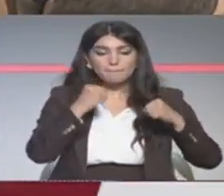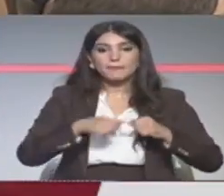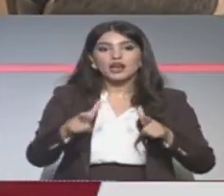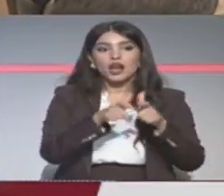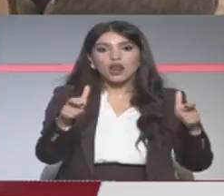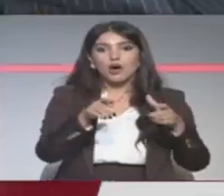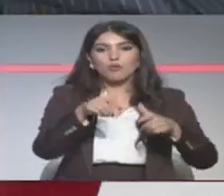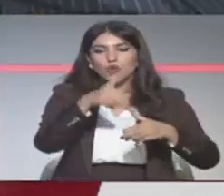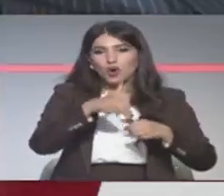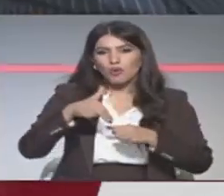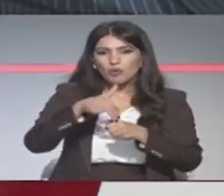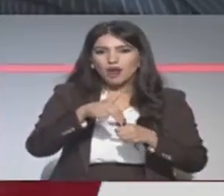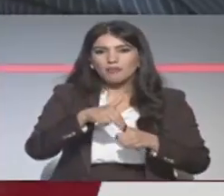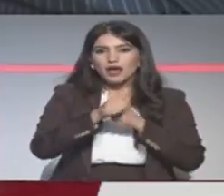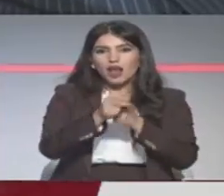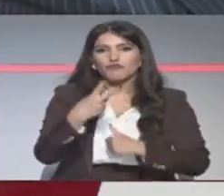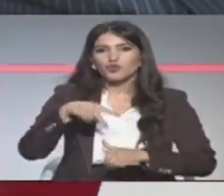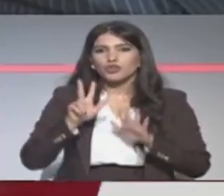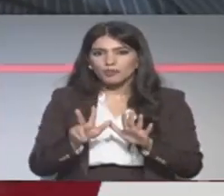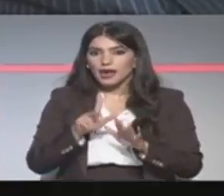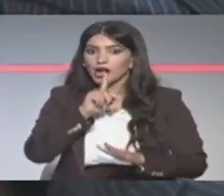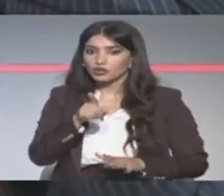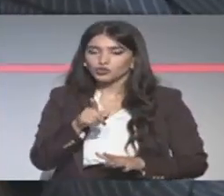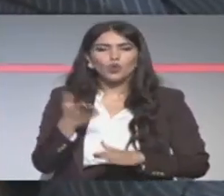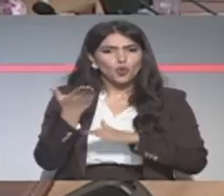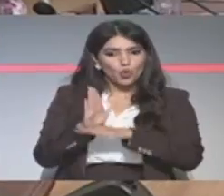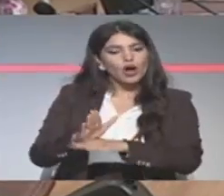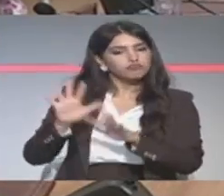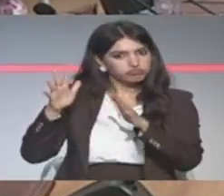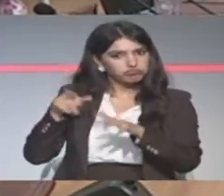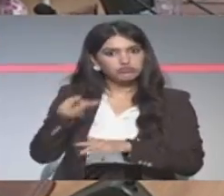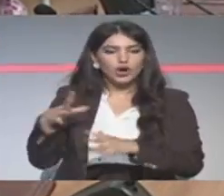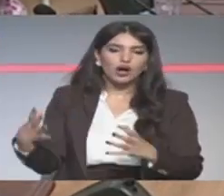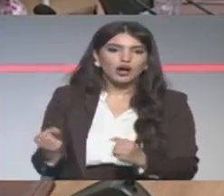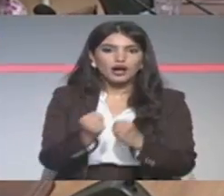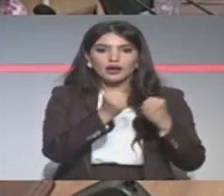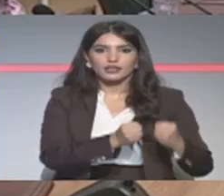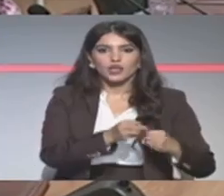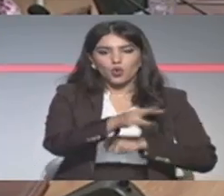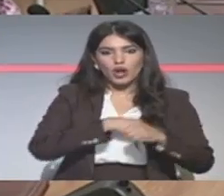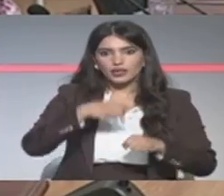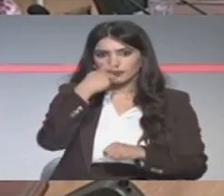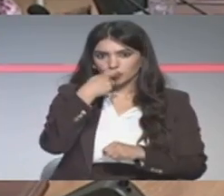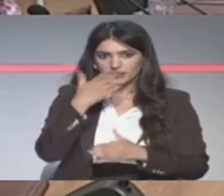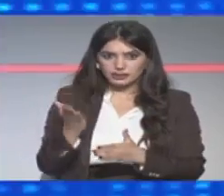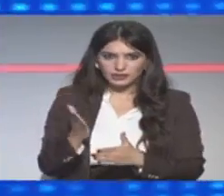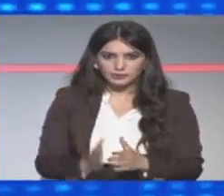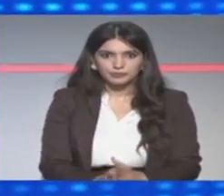المنجمي عام 2008 ووقع حينها مكافأته بنقله إلى ولاية المنستير.